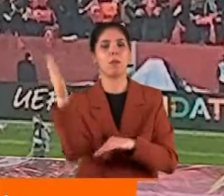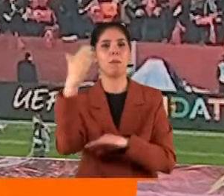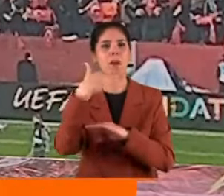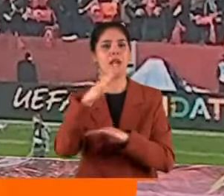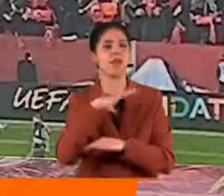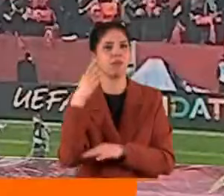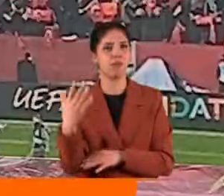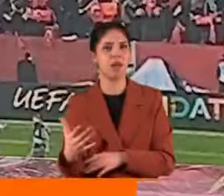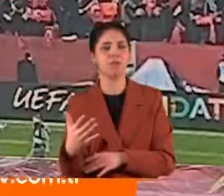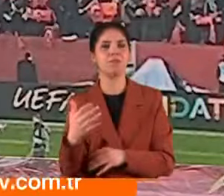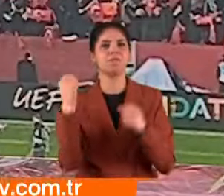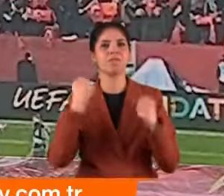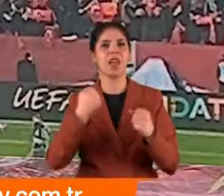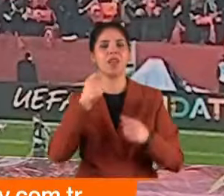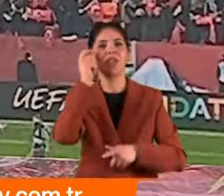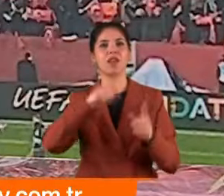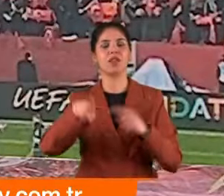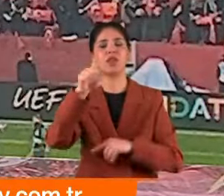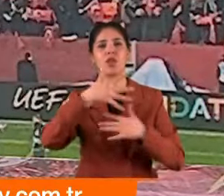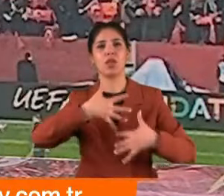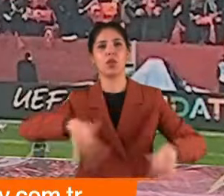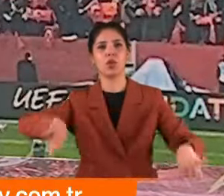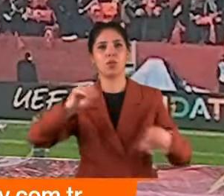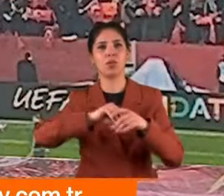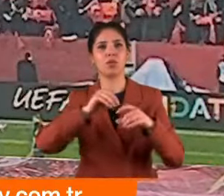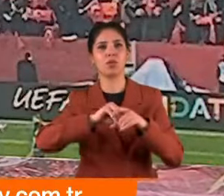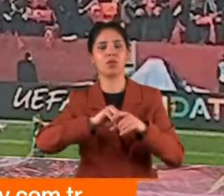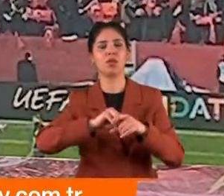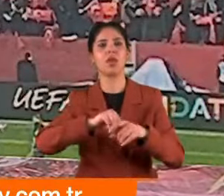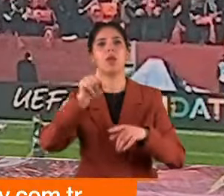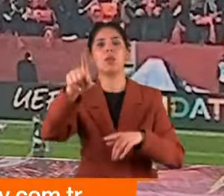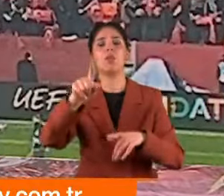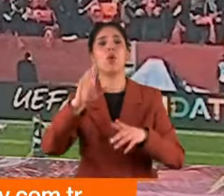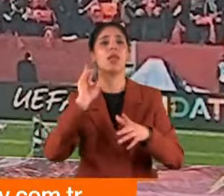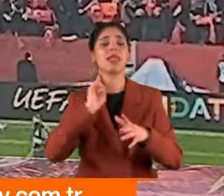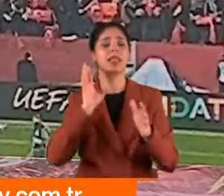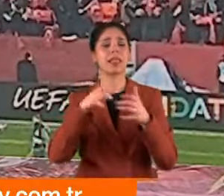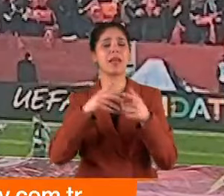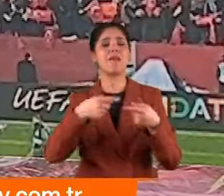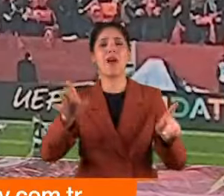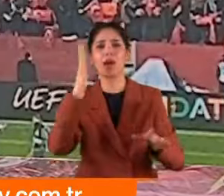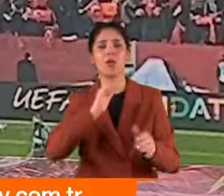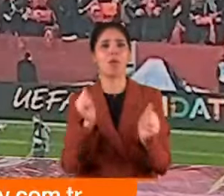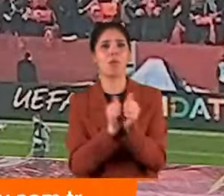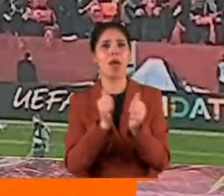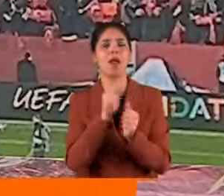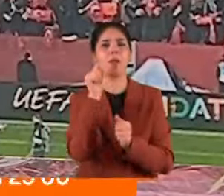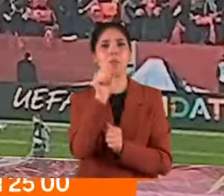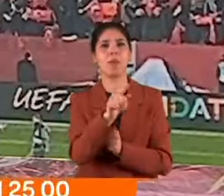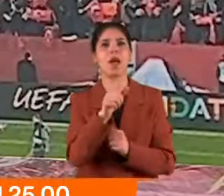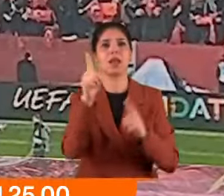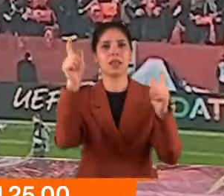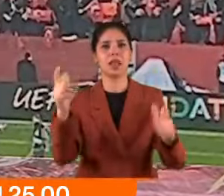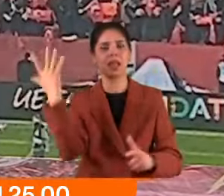bayrakları yer aldı. Taraftarlarsa tribünde renk takım ayırt etmeksizin birlikteydi. Bordo mavili ekip